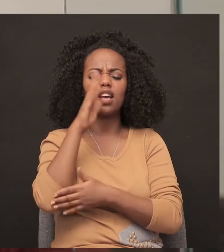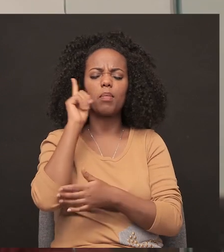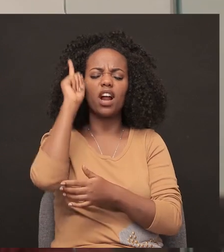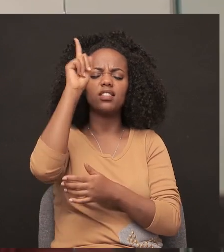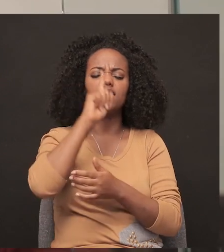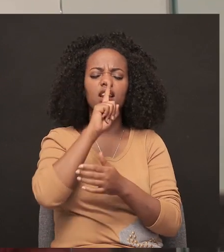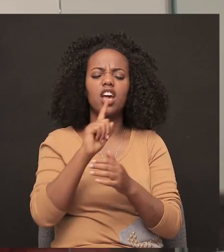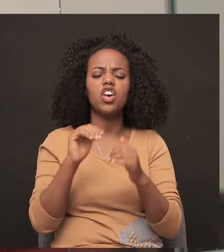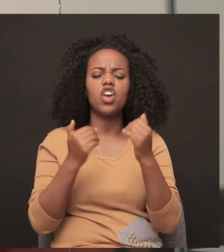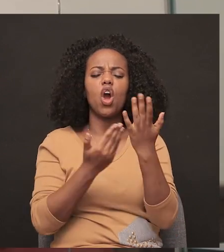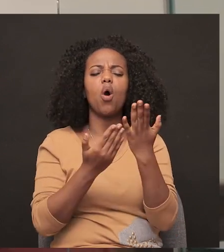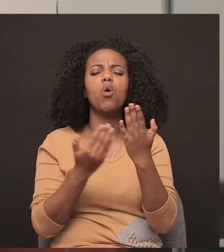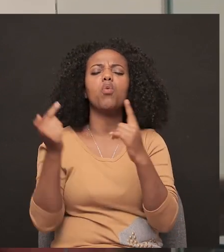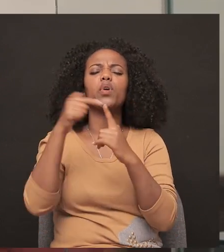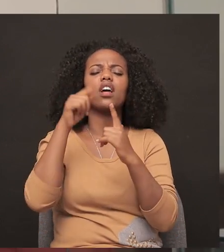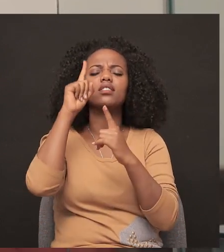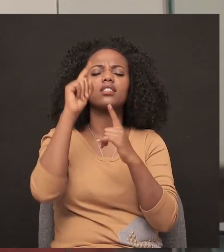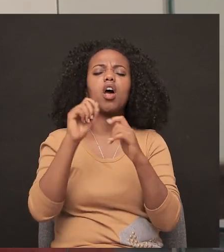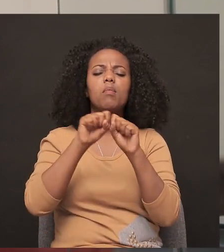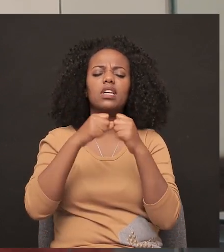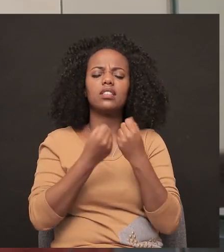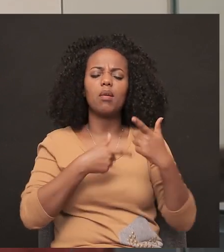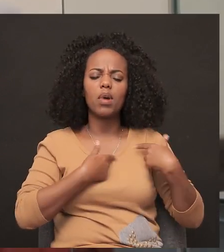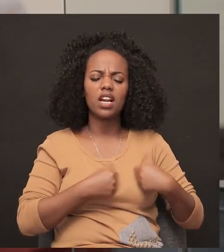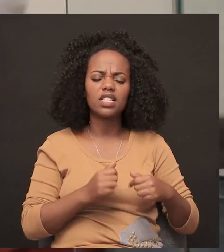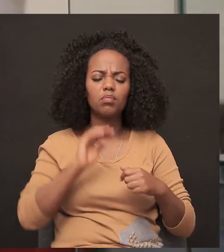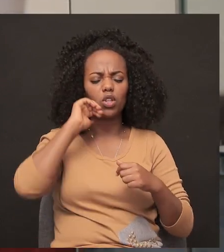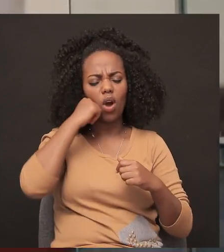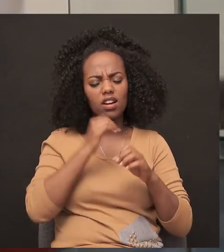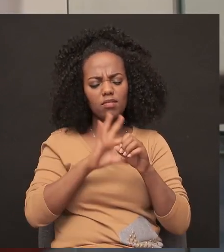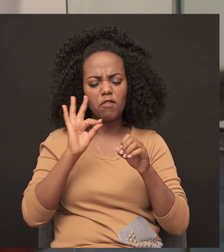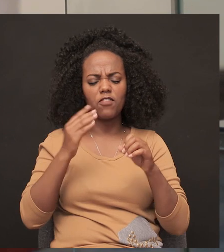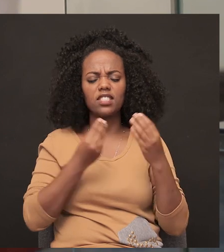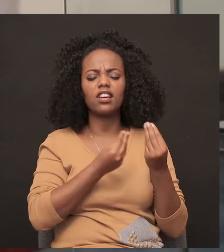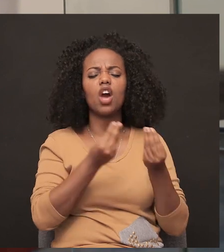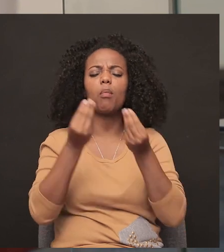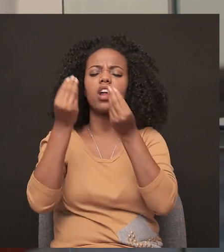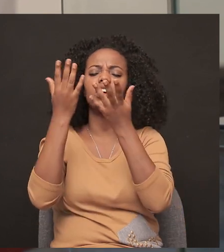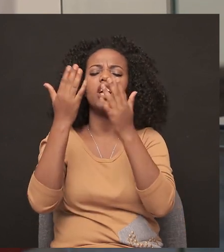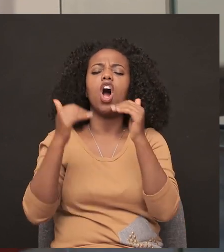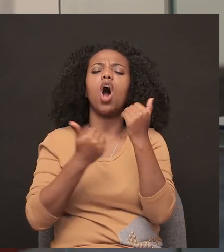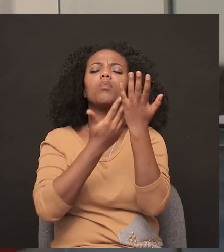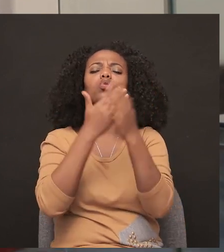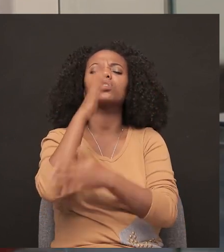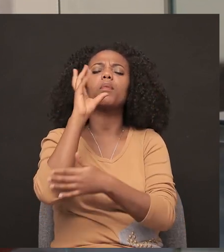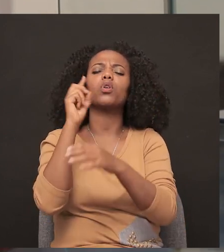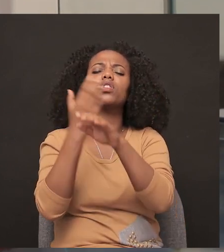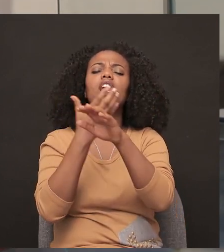ስለሆንክ ይሄው ወደ አንተ በተሰበረ ልብ በተዋረደ መንፈስን ቀርባለን አቤቱ እግዚአብሔር ሆይ